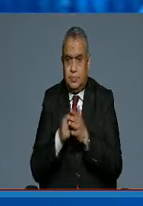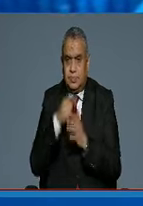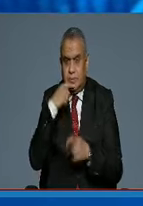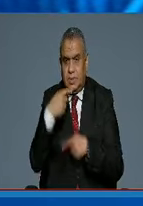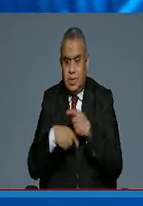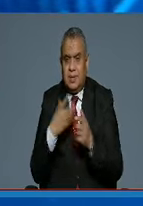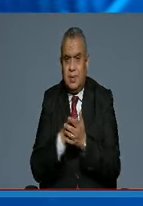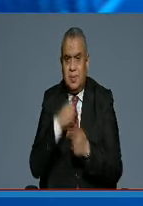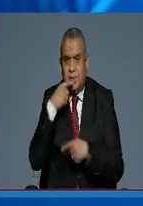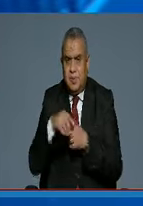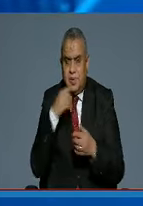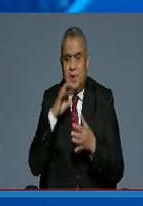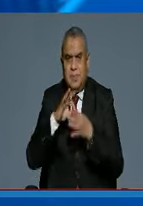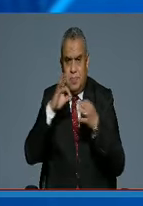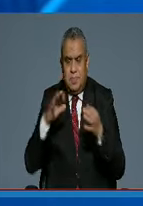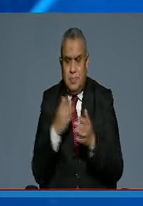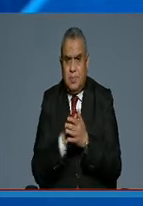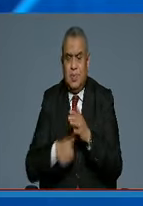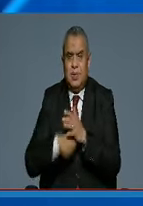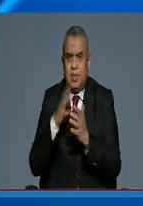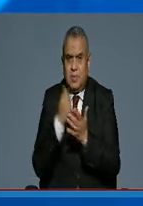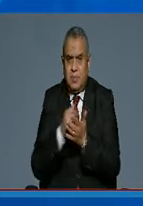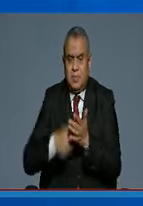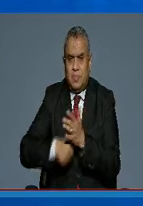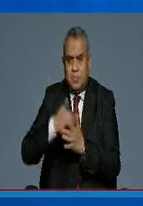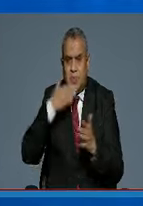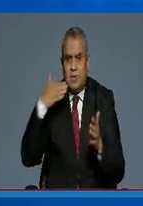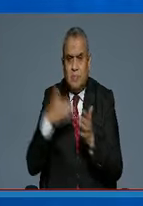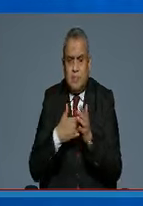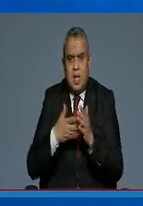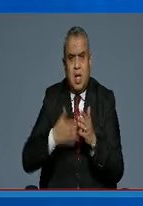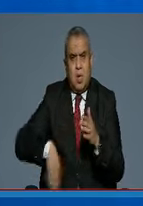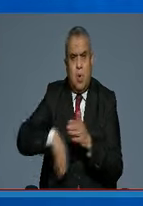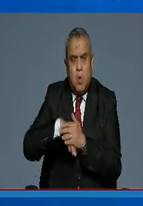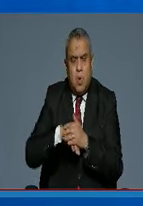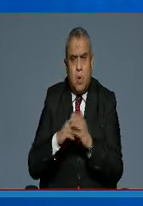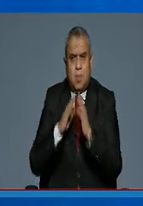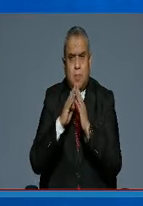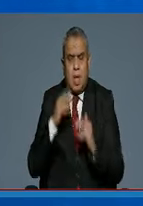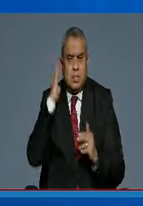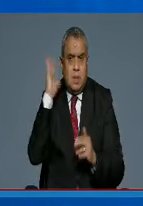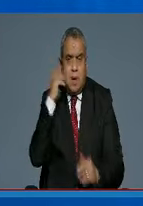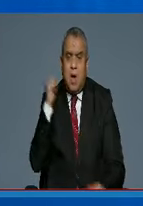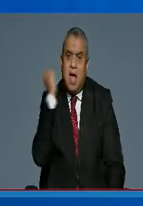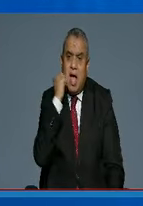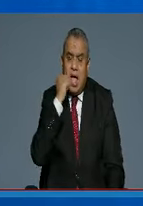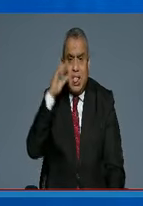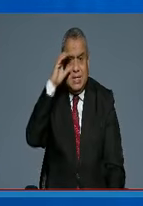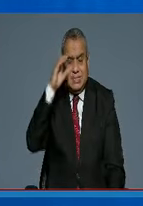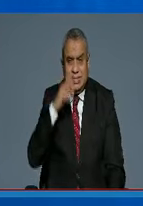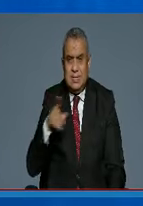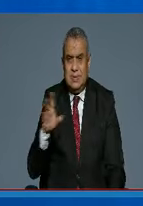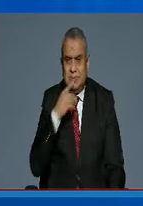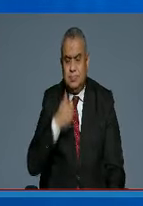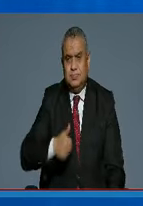نقعد ندردش فيها شويه على الليفل او المستوى اللي وصلنا له في كره القدم المصريه اكبر ناديين في مصر الحاله ما بتبقاش